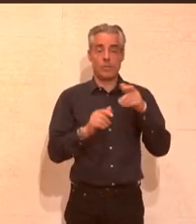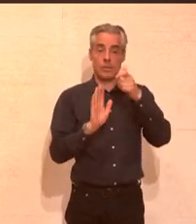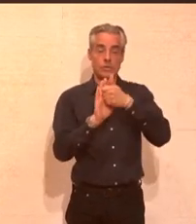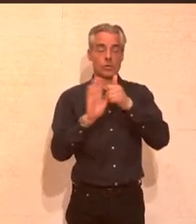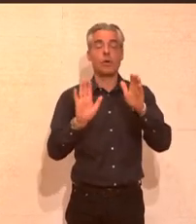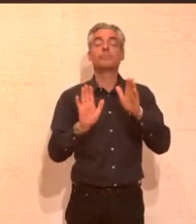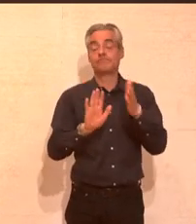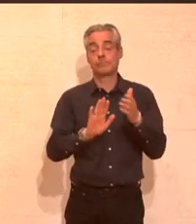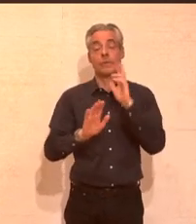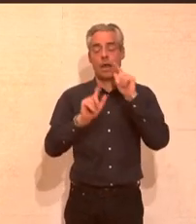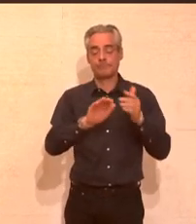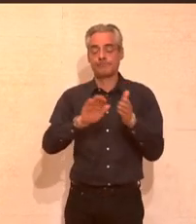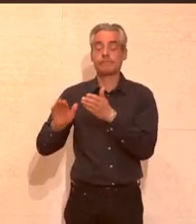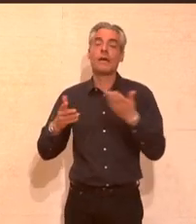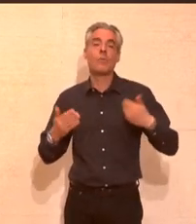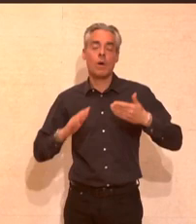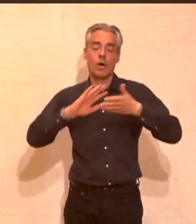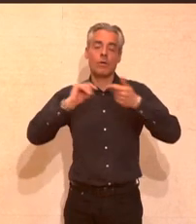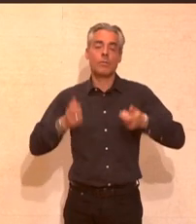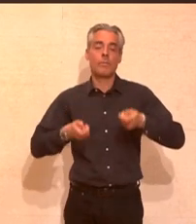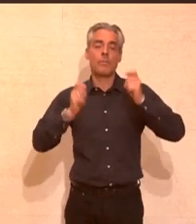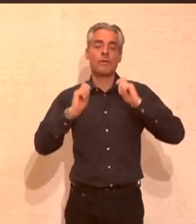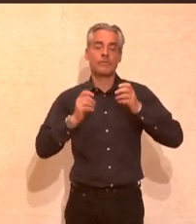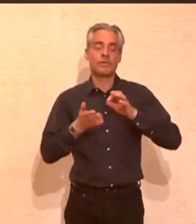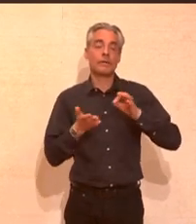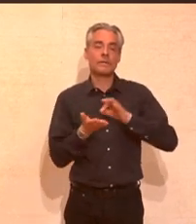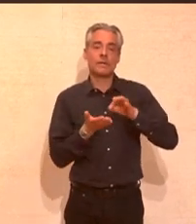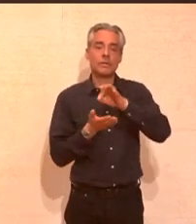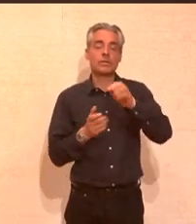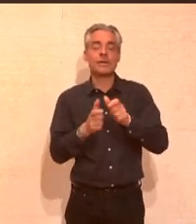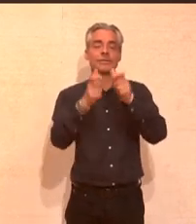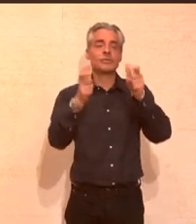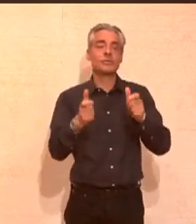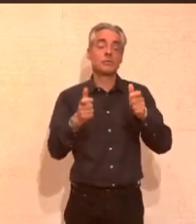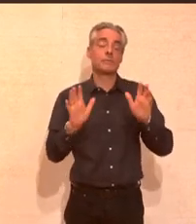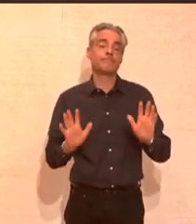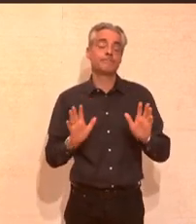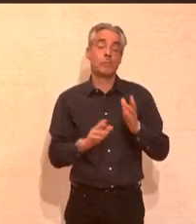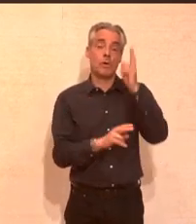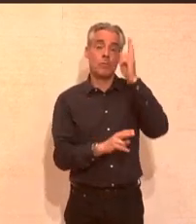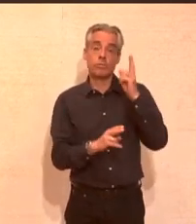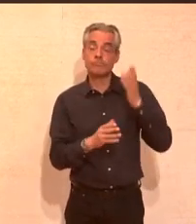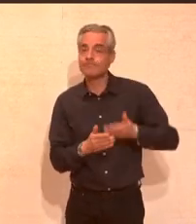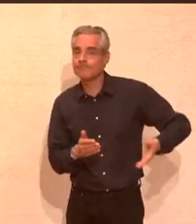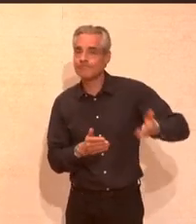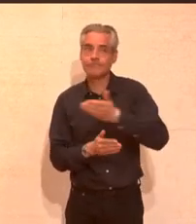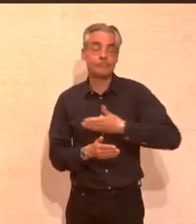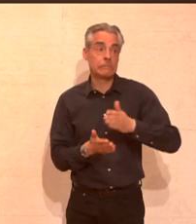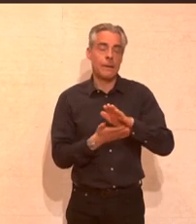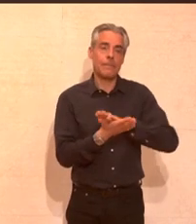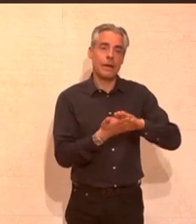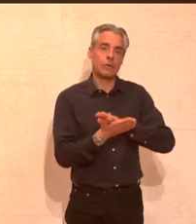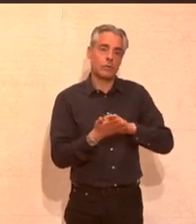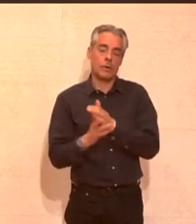personnalités, mais simplement assurer l'accueil institutionnel, comme on dit, en commençant par vous prier